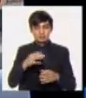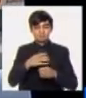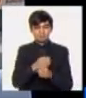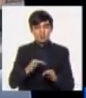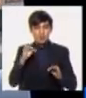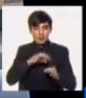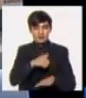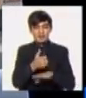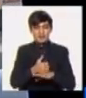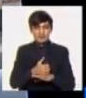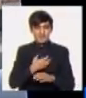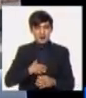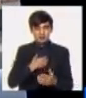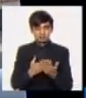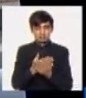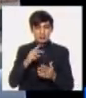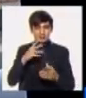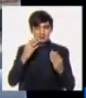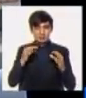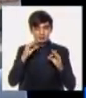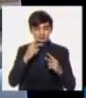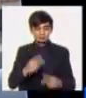о главных событиях уходящей пятницы.